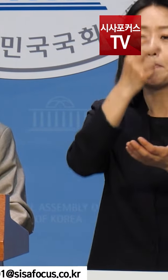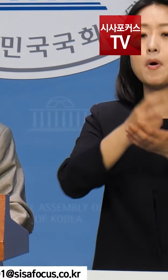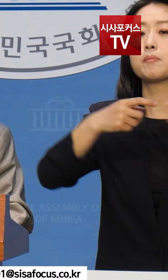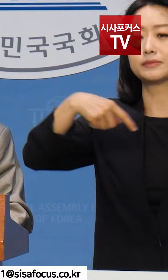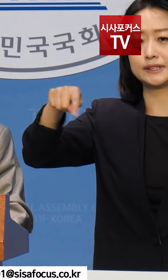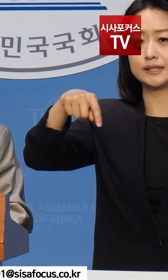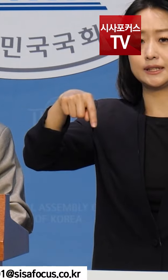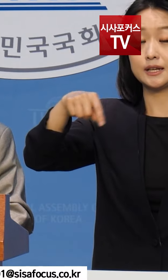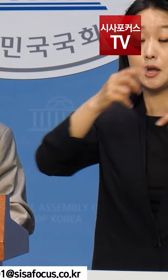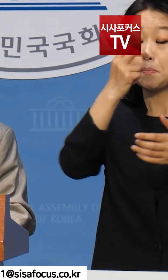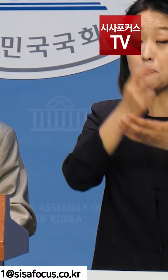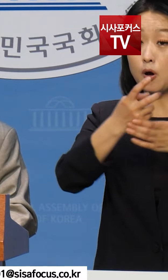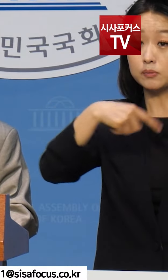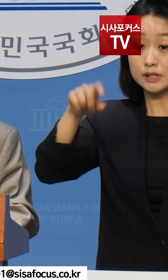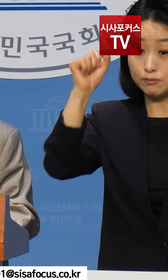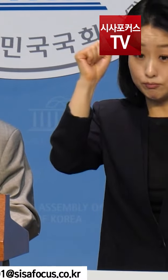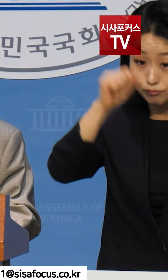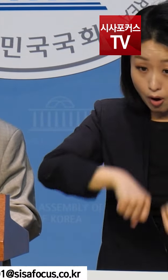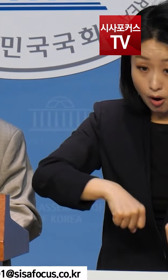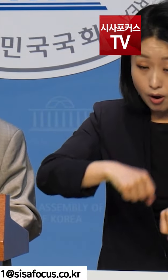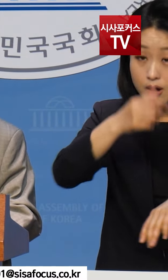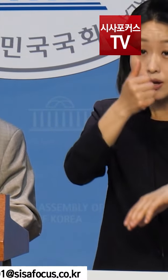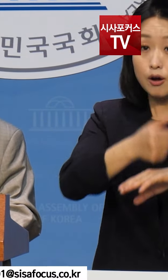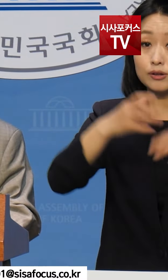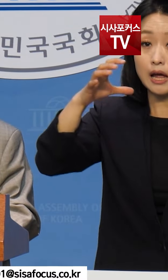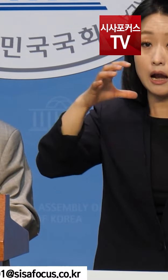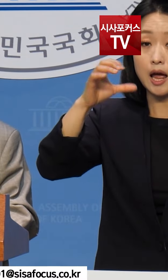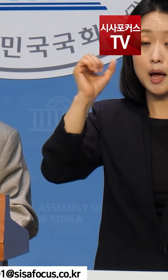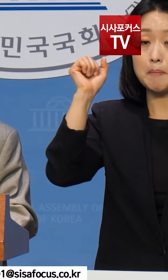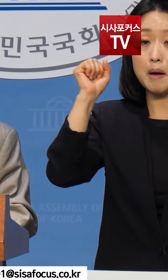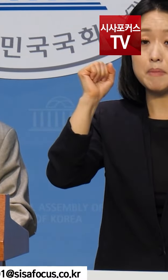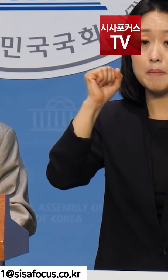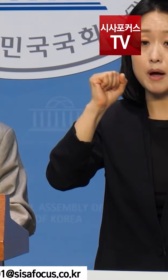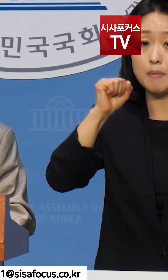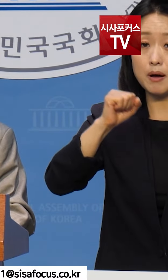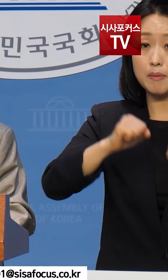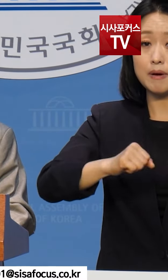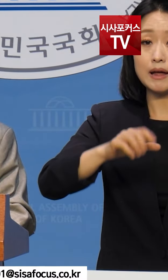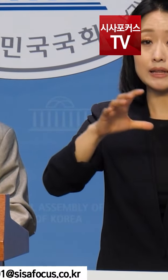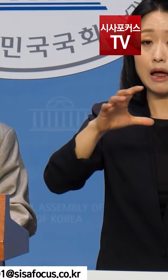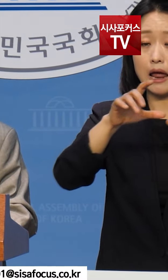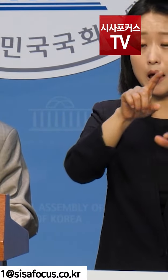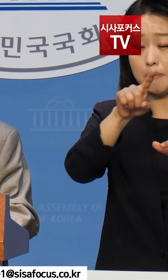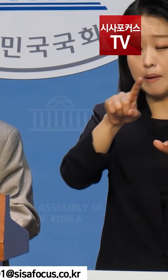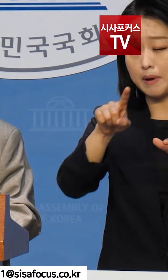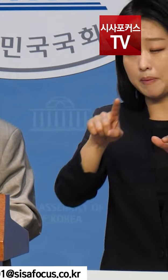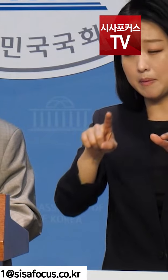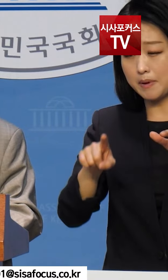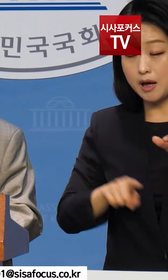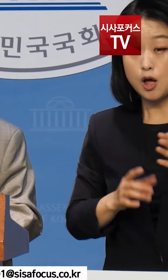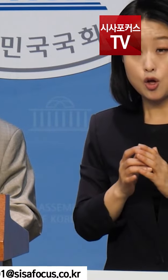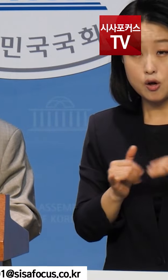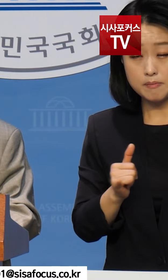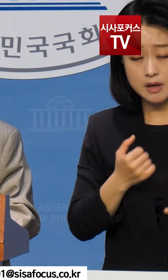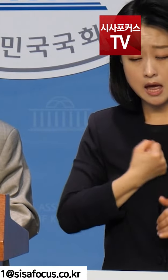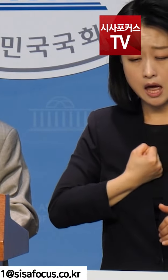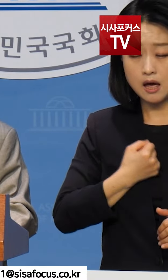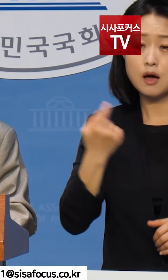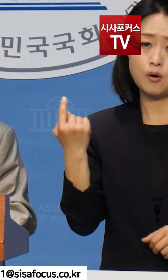무너지면 대한민국은 후진국으로 전락하고 국민은 분노와 한이 맺히게